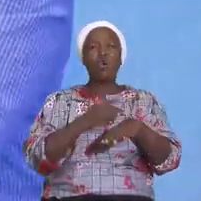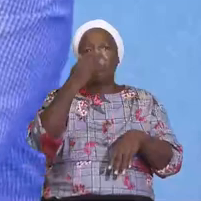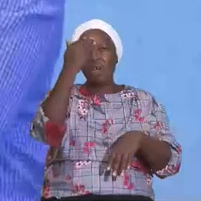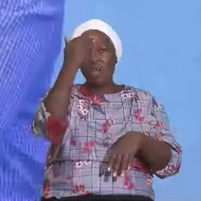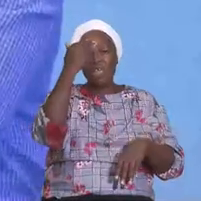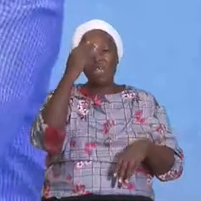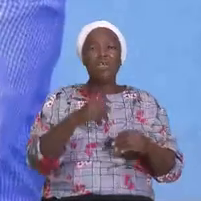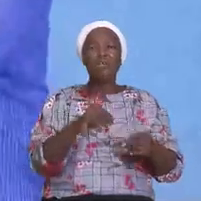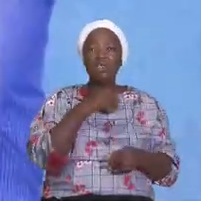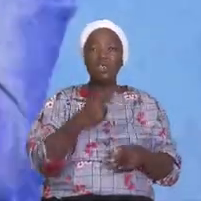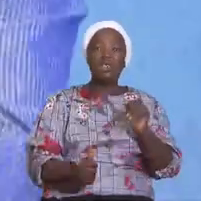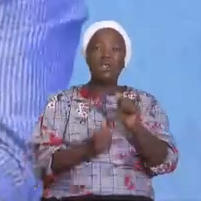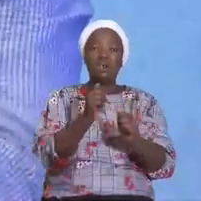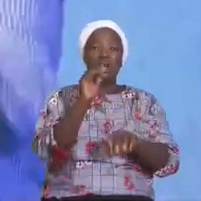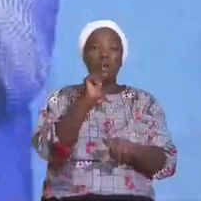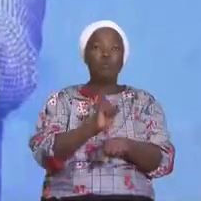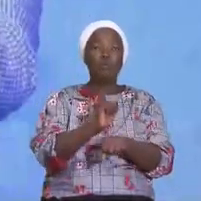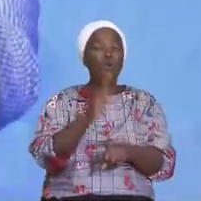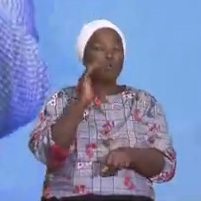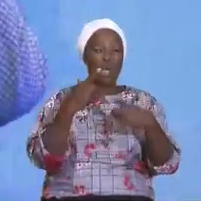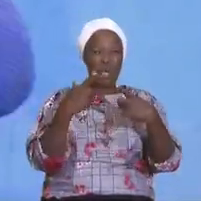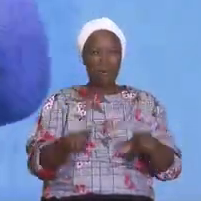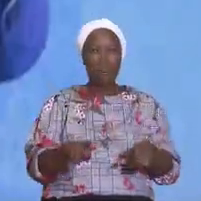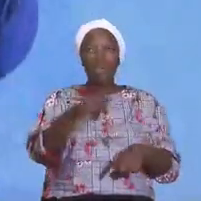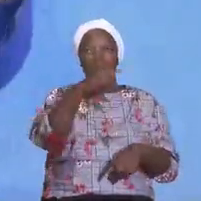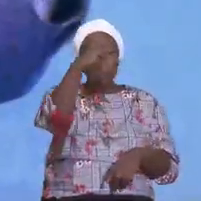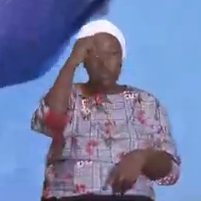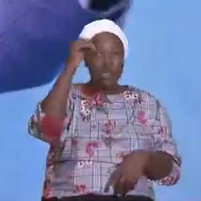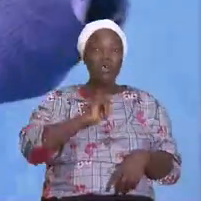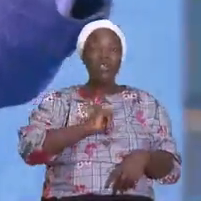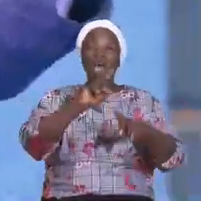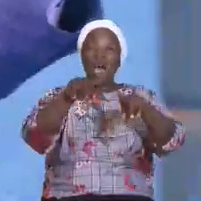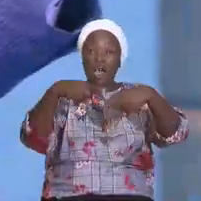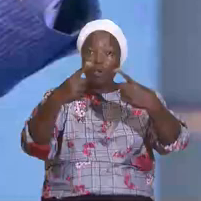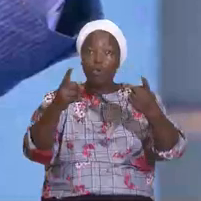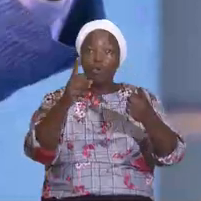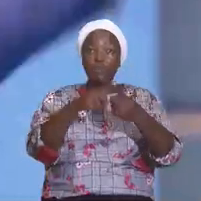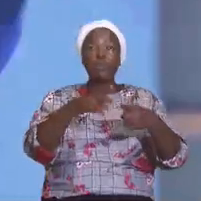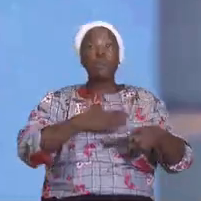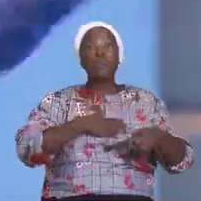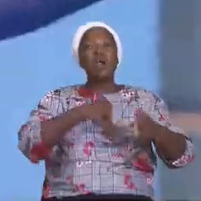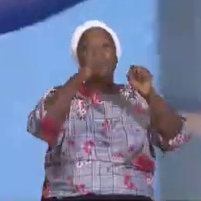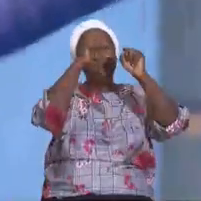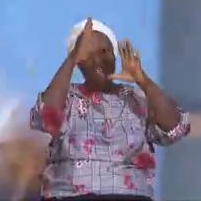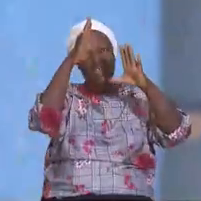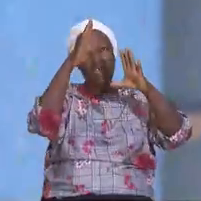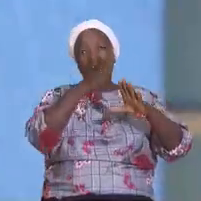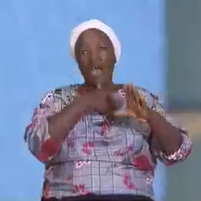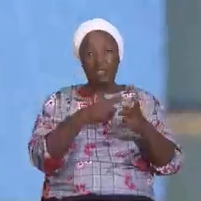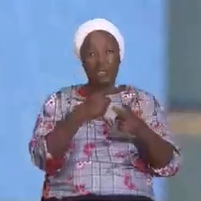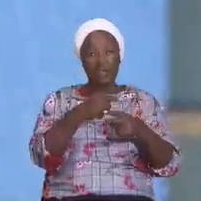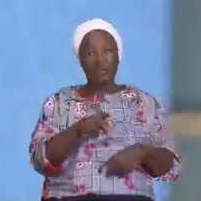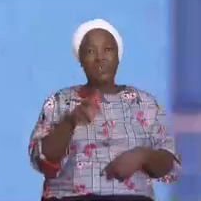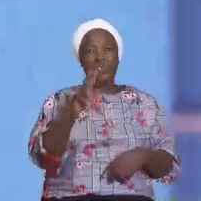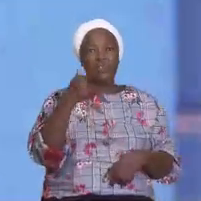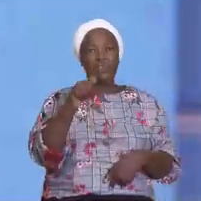ou pas parce que nous avons de l'huile que nous passons au front. Les plus grandes œuvres vont se produire. Parce que